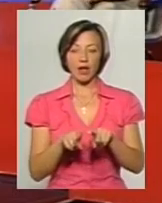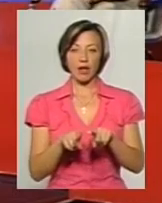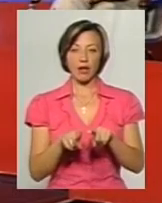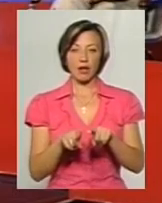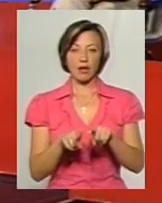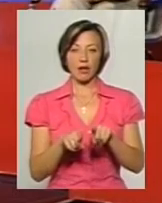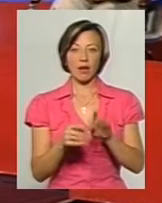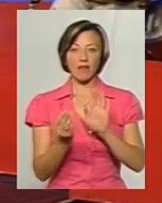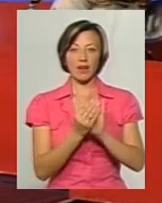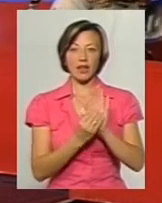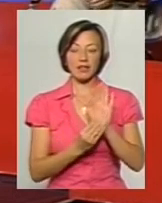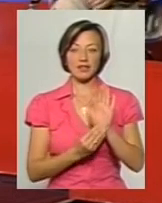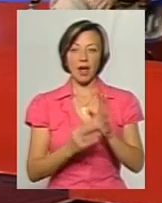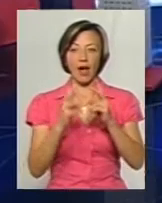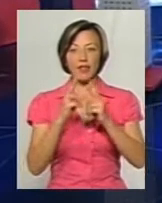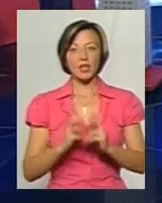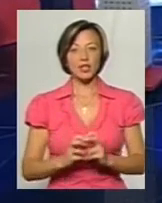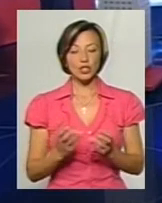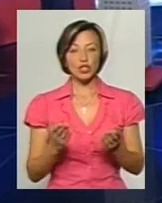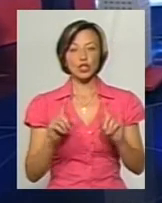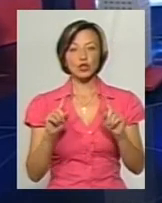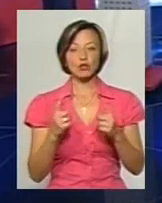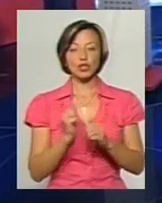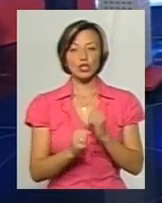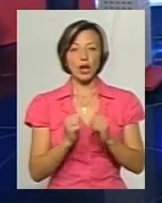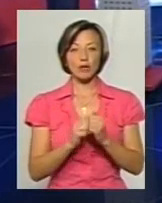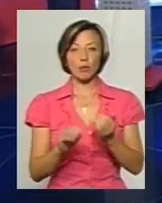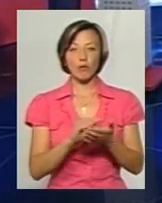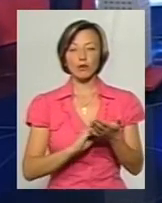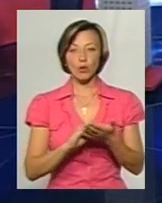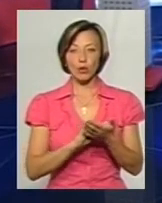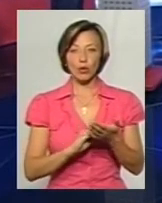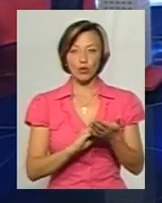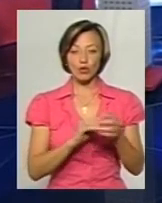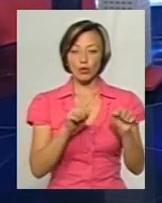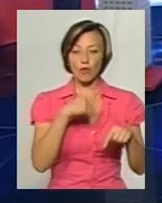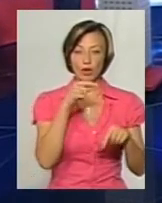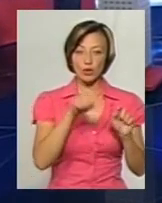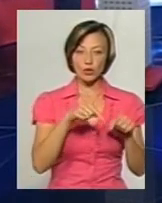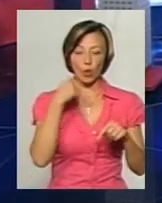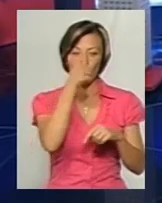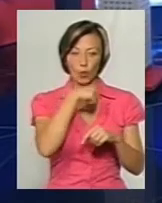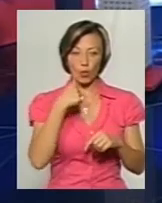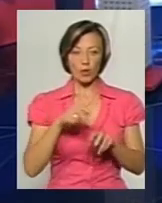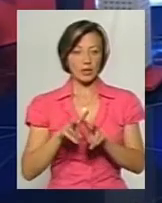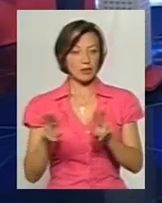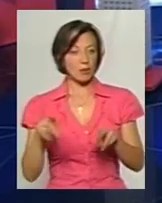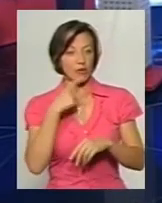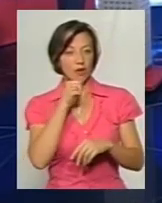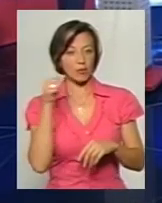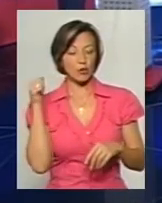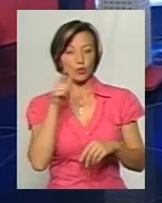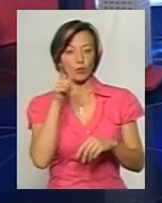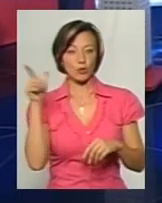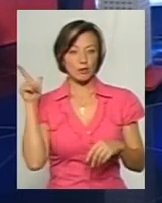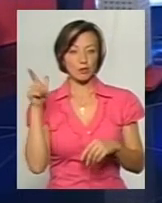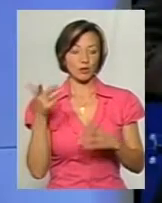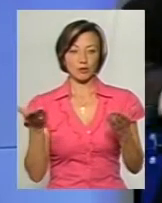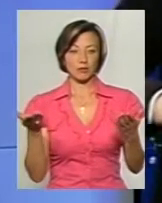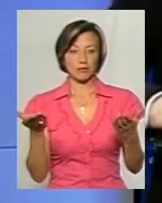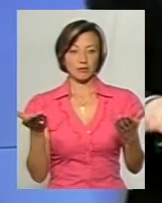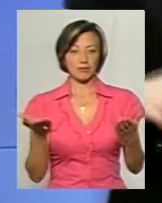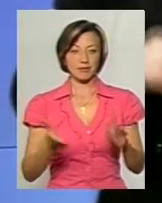аналітичне. І дуже часто повторюється, що говорили цього року. власне, те ж саме говорили і минулого, і позаминулого, там, з